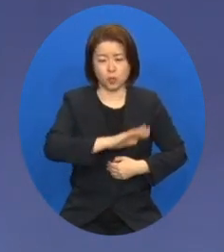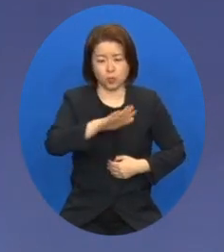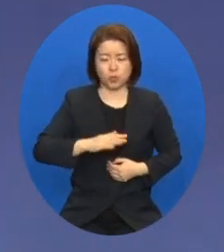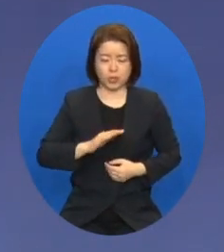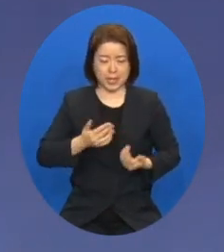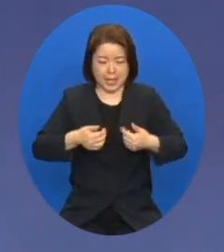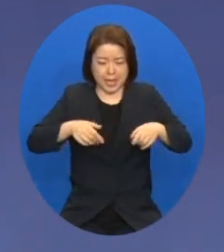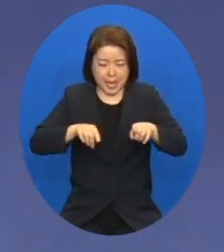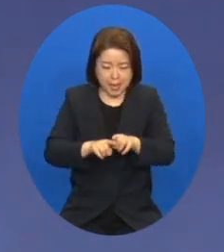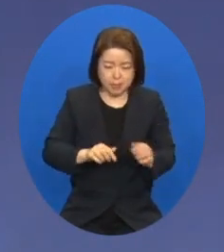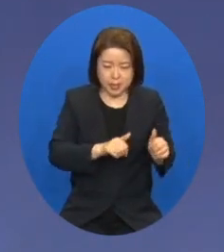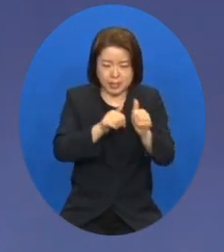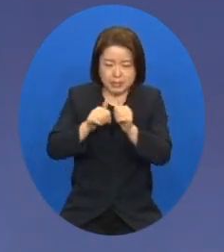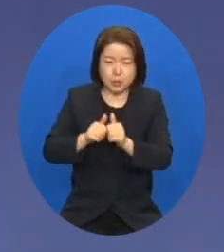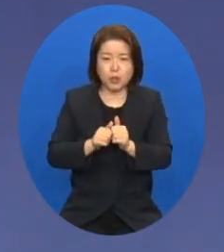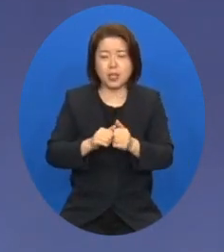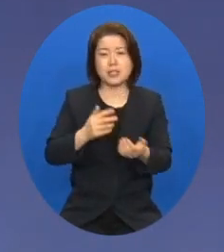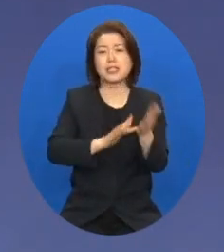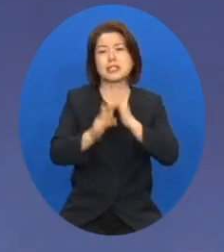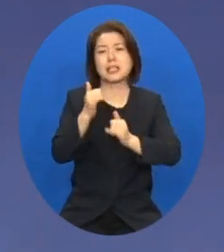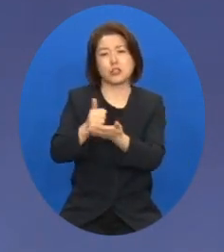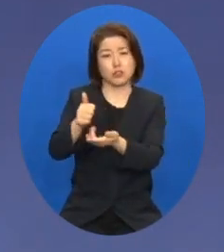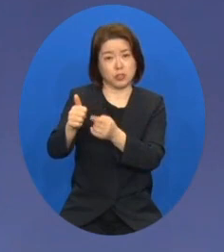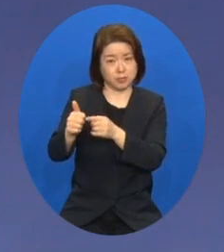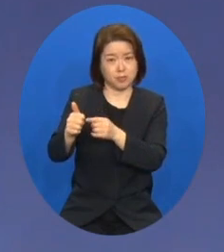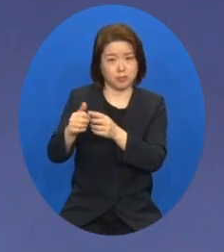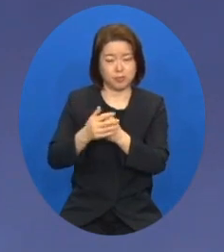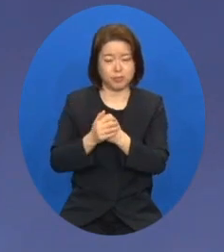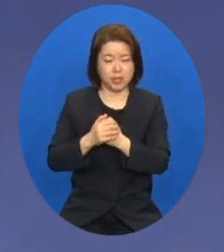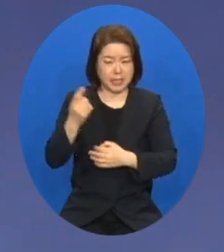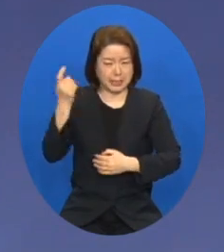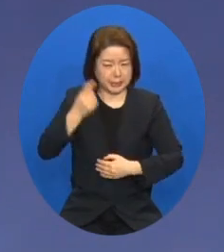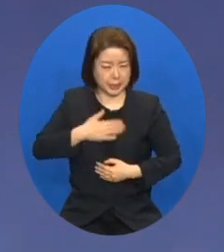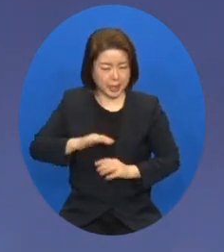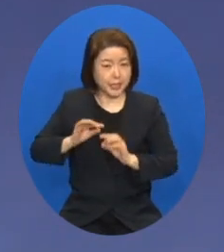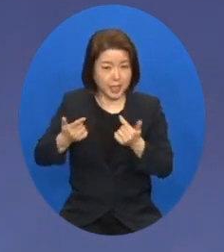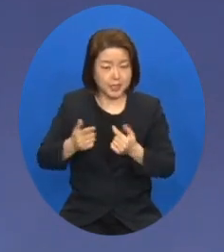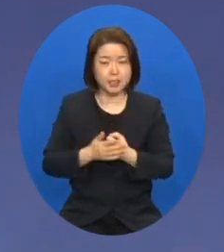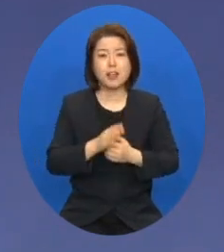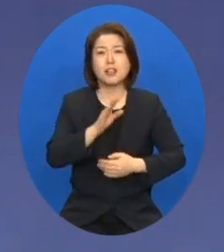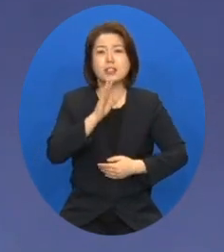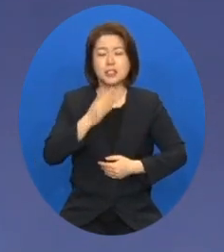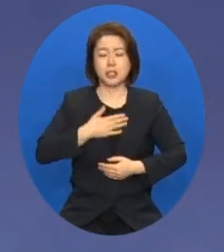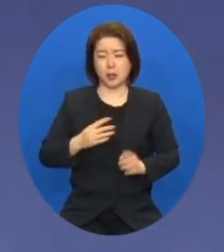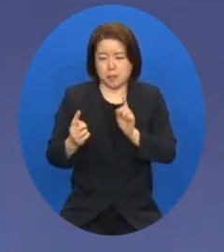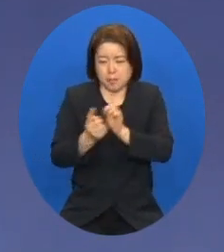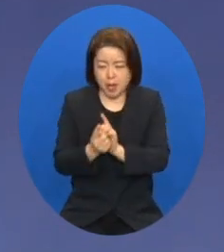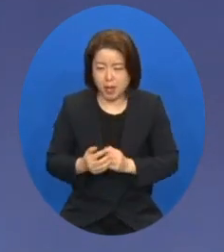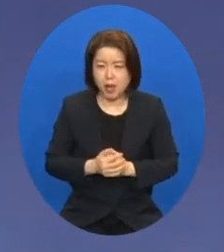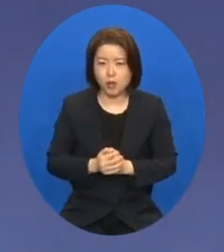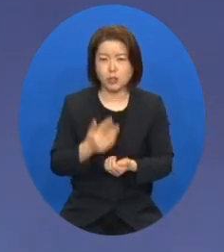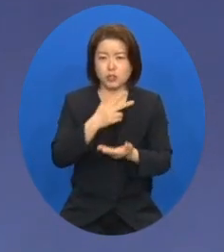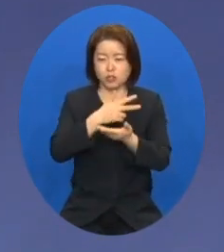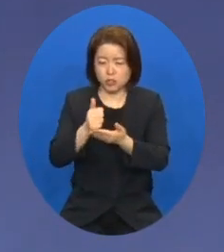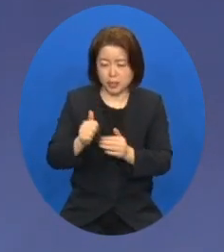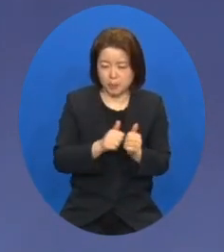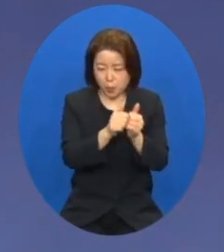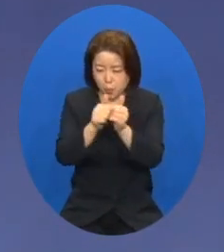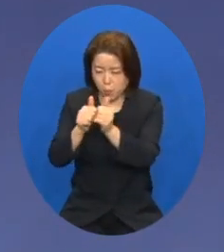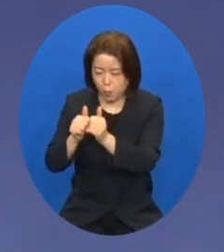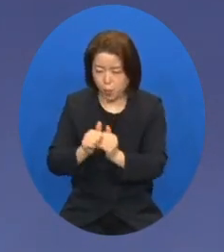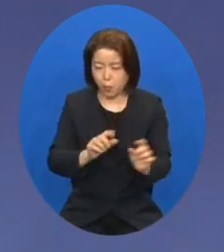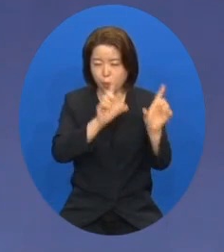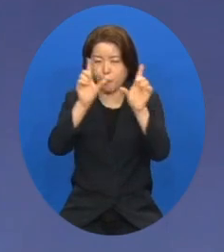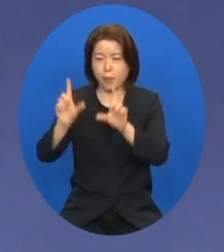계시는 예수님 그 분이신 것이 들어서 아는 것이 아니고 실제로 만나고 주님과 동행하는 삶을